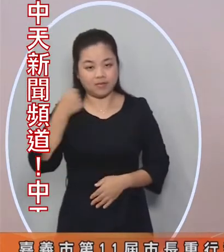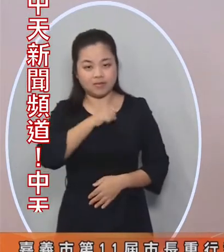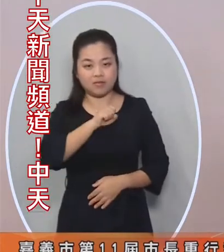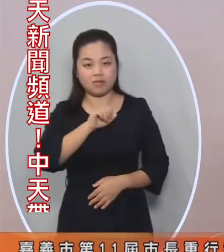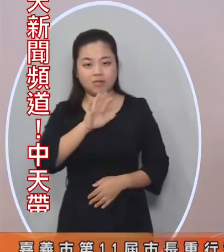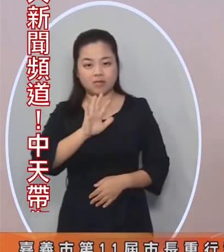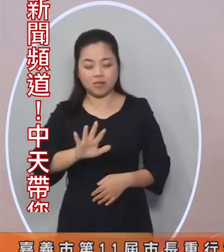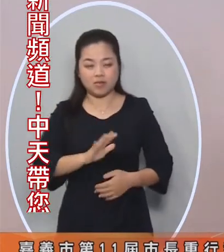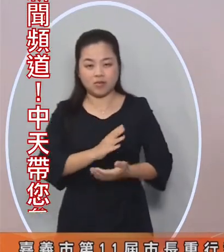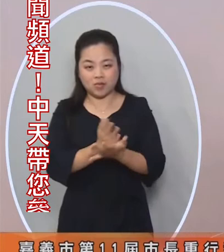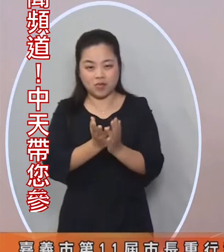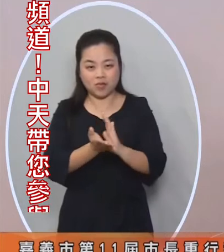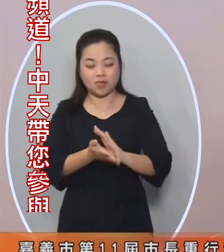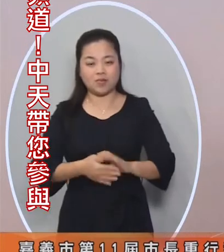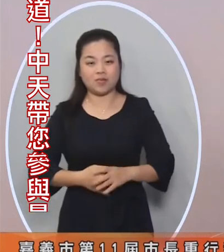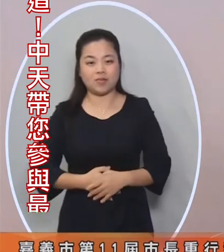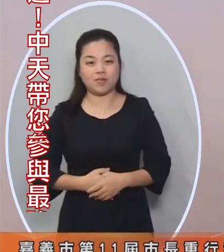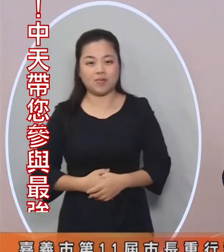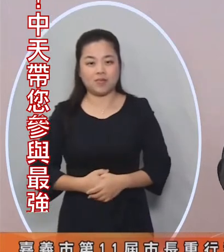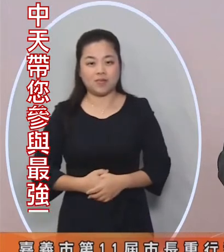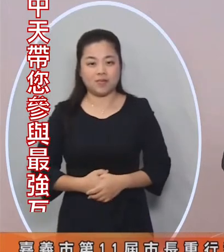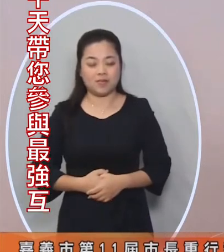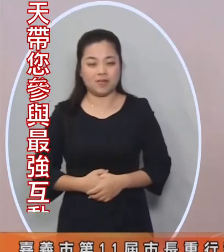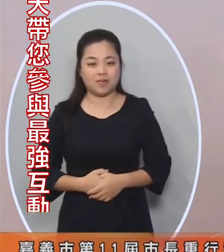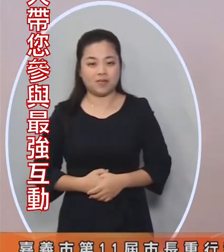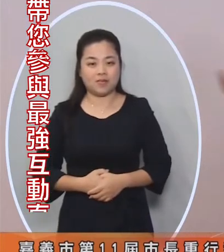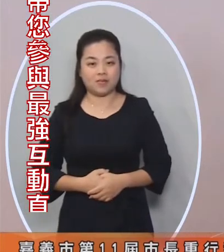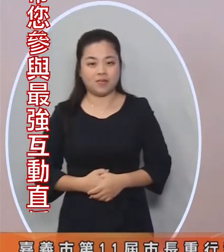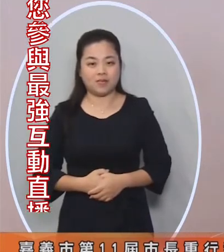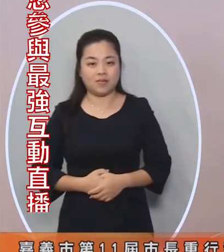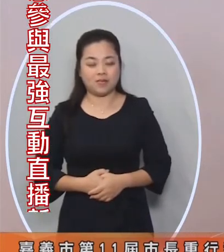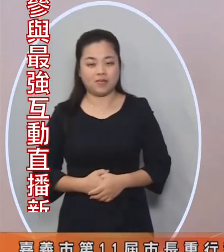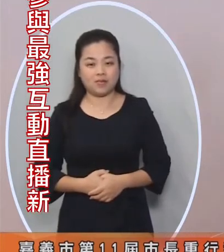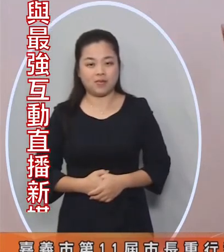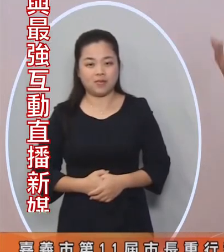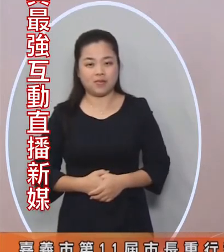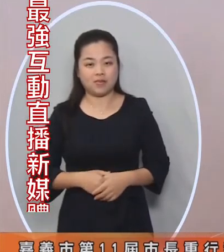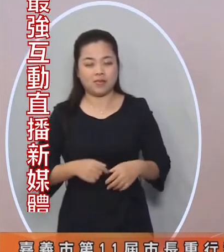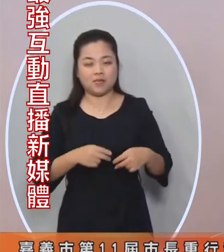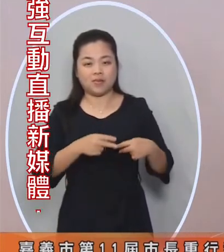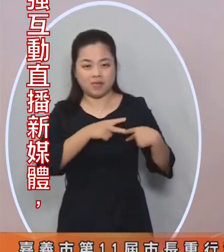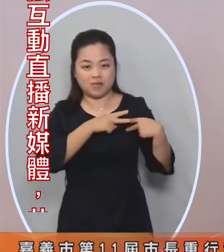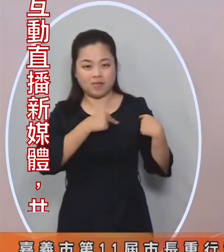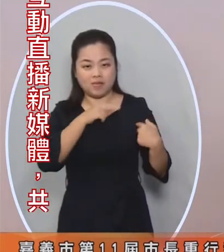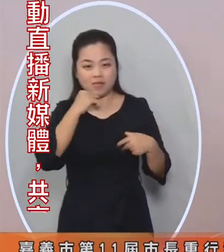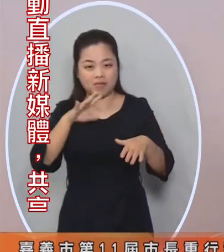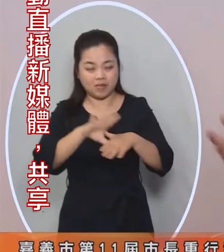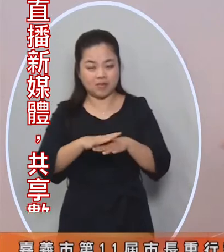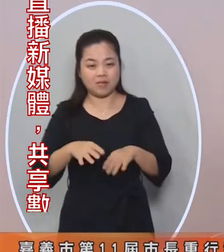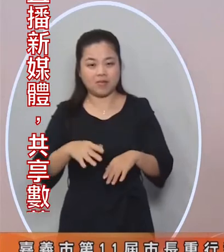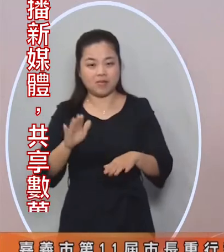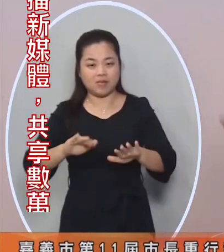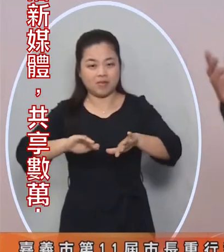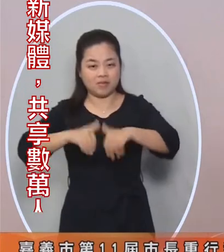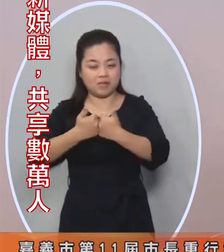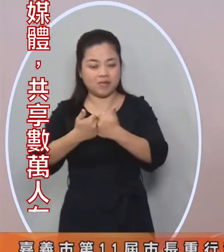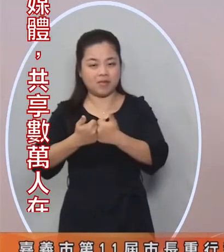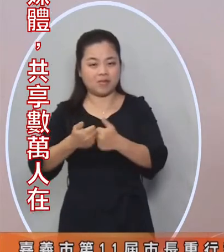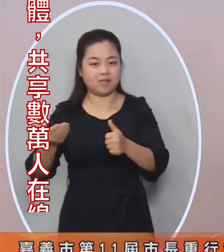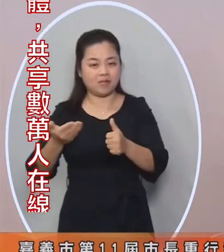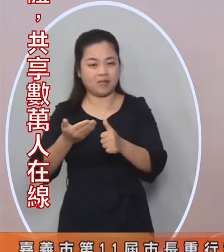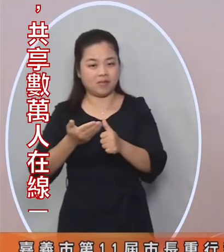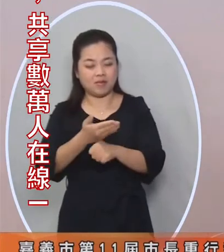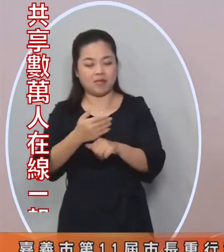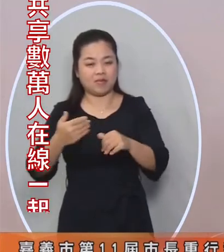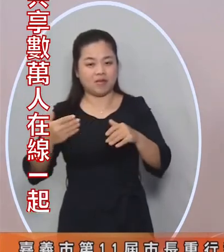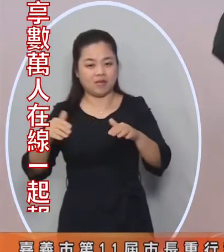其他会等黄安黄吼黄灭台要出一门黄展所吼黄展所黄方